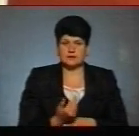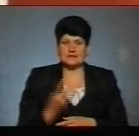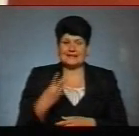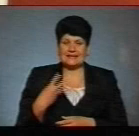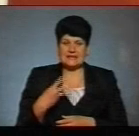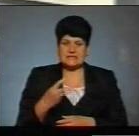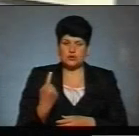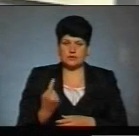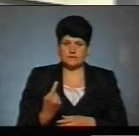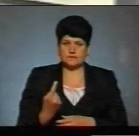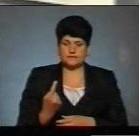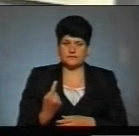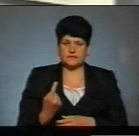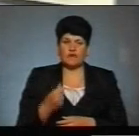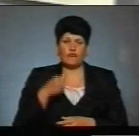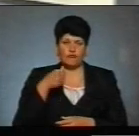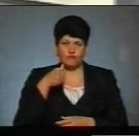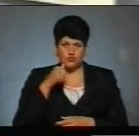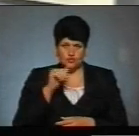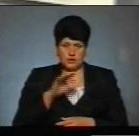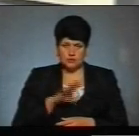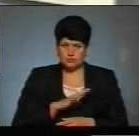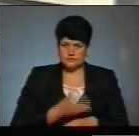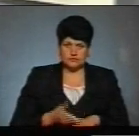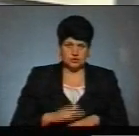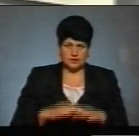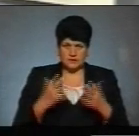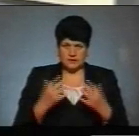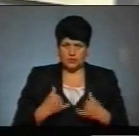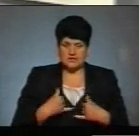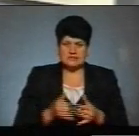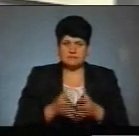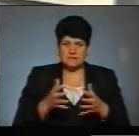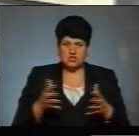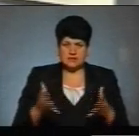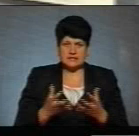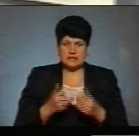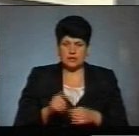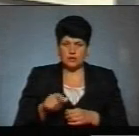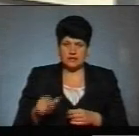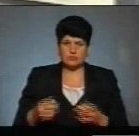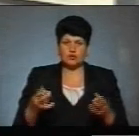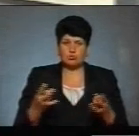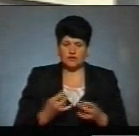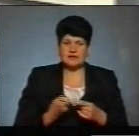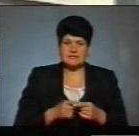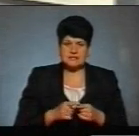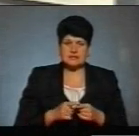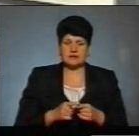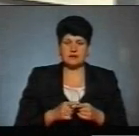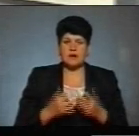чи 31? Вчора був у нас дуже напружений день. По-перше, в нас збільшилася кількість людей, яким потребували такі апарати